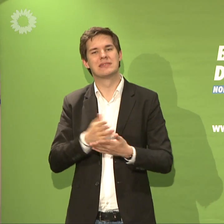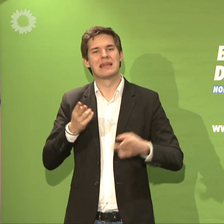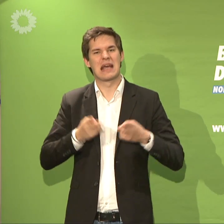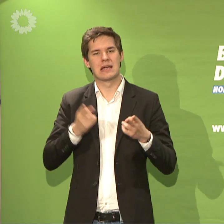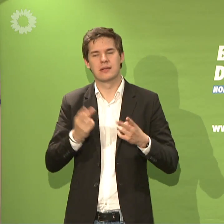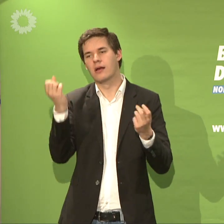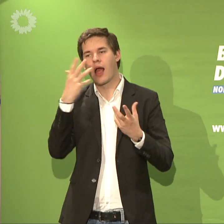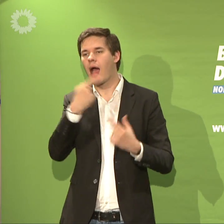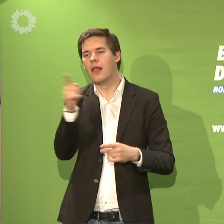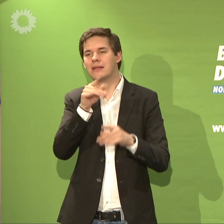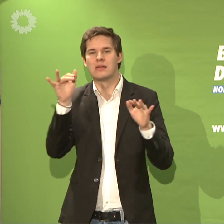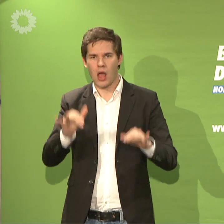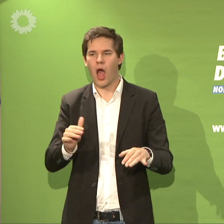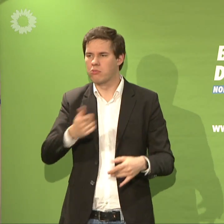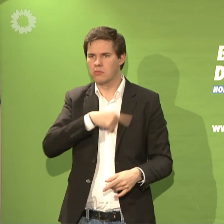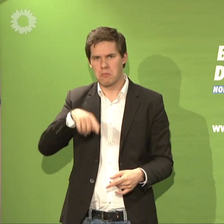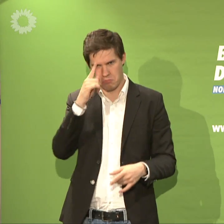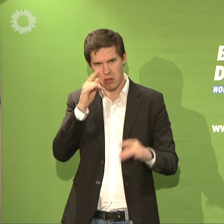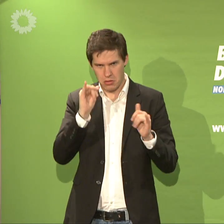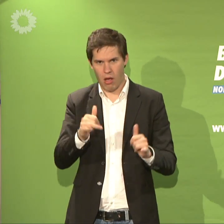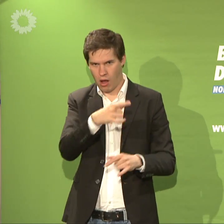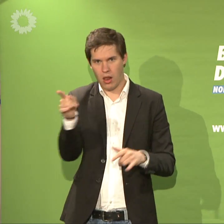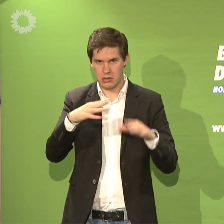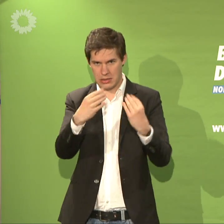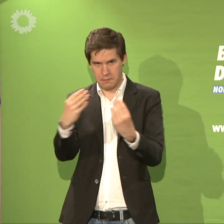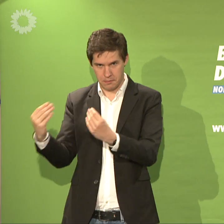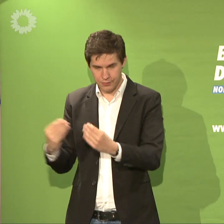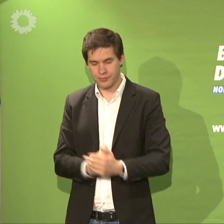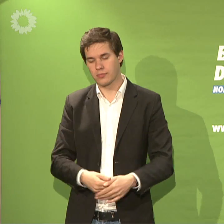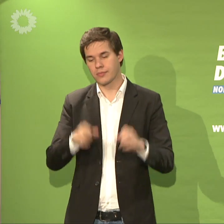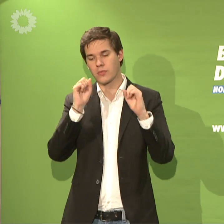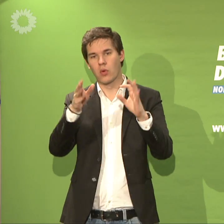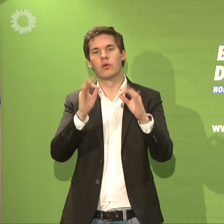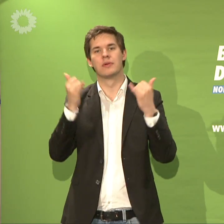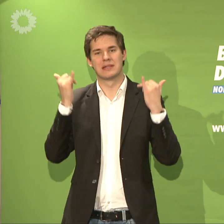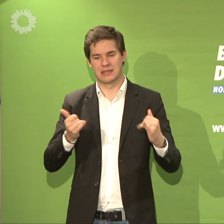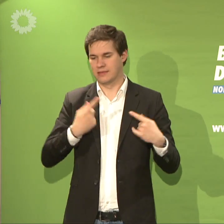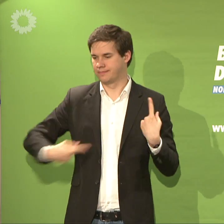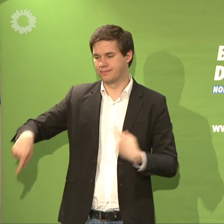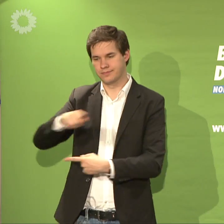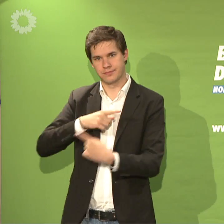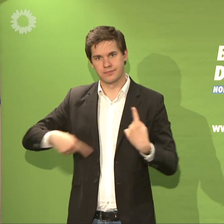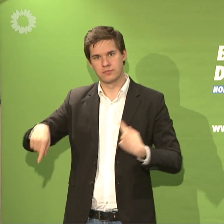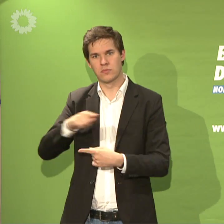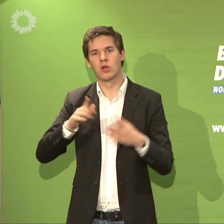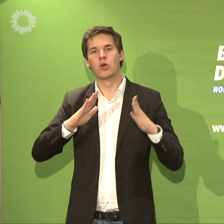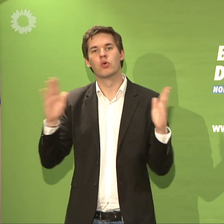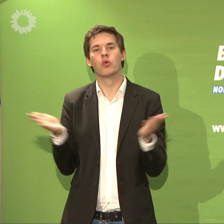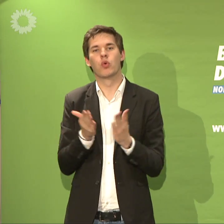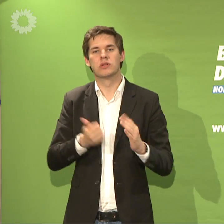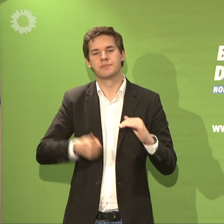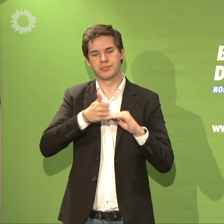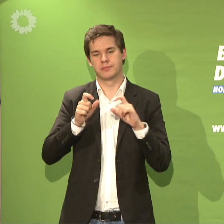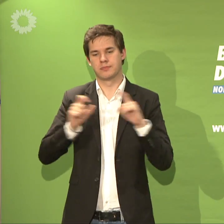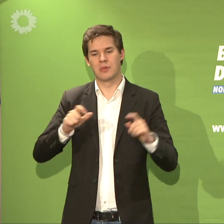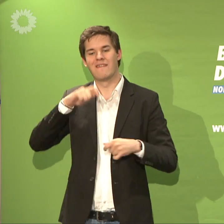da sind, aber davon gehen wir an dieser Stelle aus. Und wir machen hier oben jetzt einen kurzen Wechsel und dann